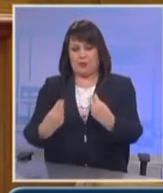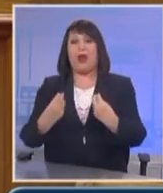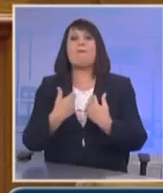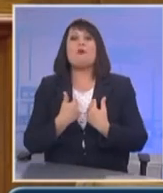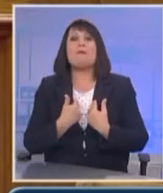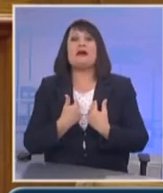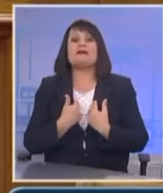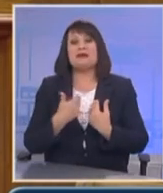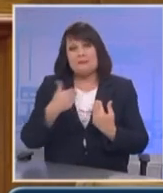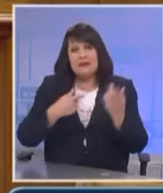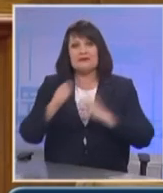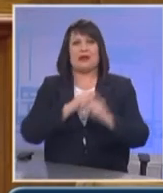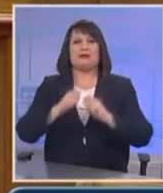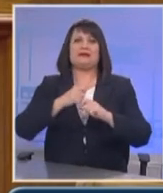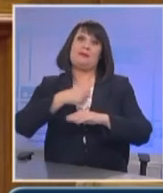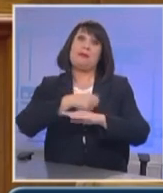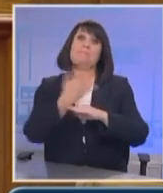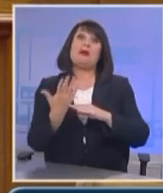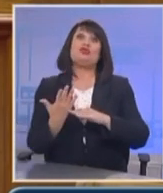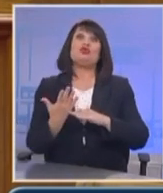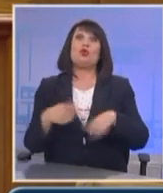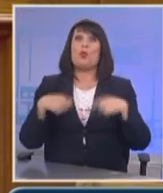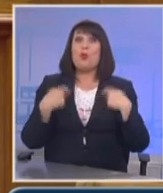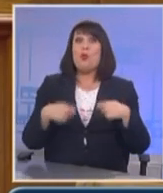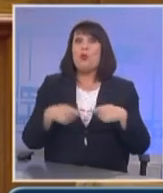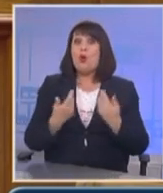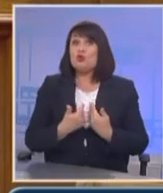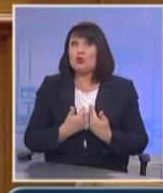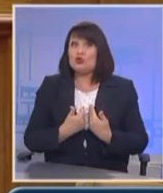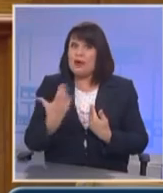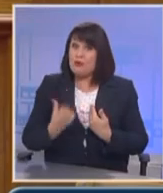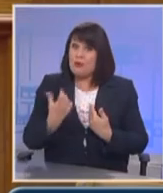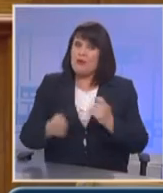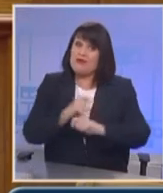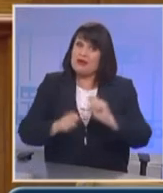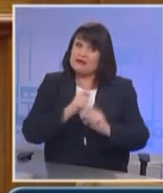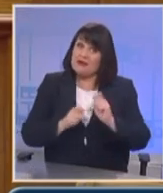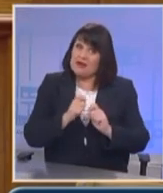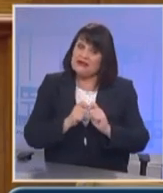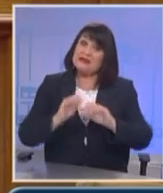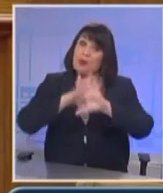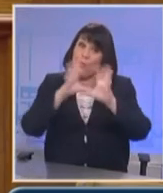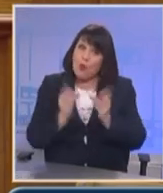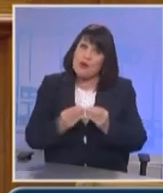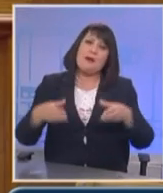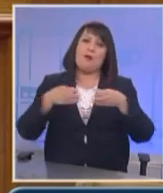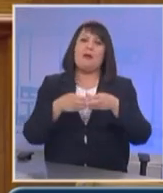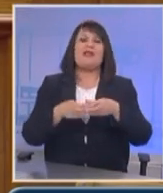Ανήκει στο ΠΑΣΟΚ, είναι ο πλούτος του, γιατί είναι αποτέλεσμα συλλογικής